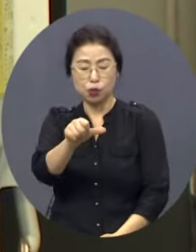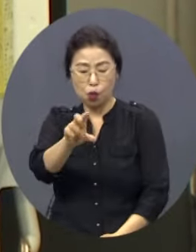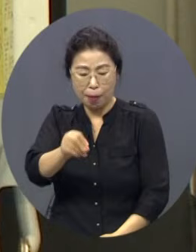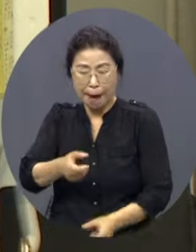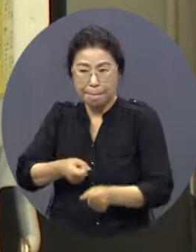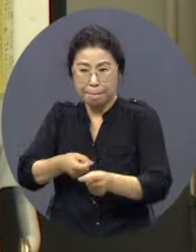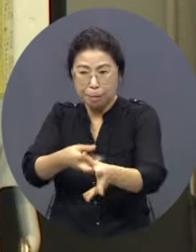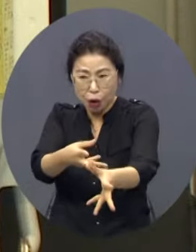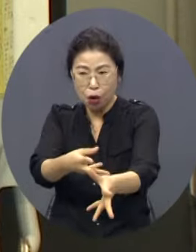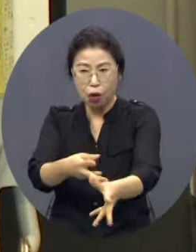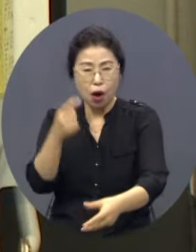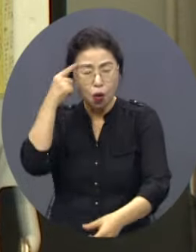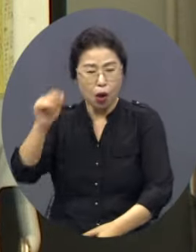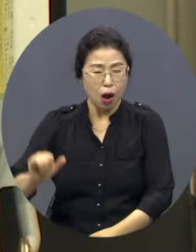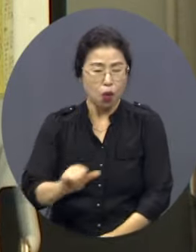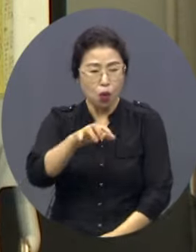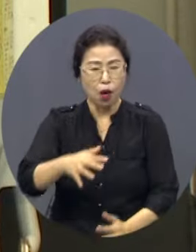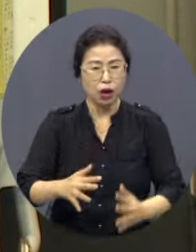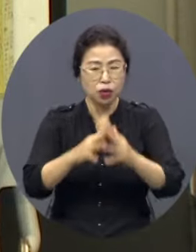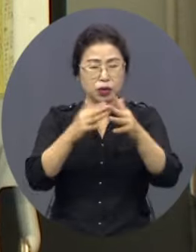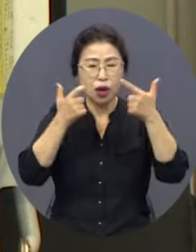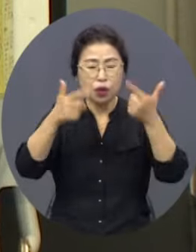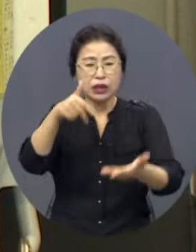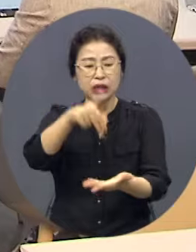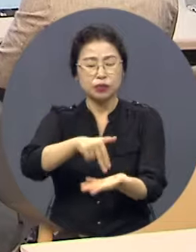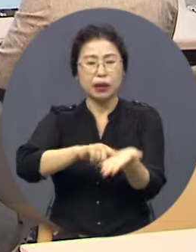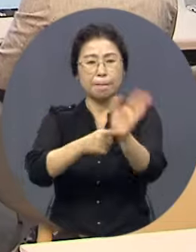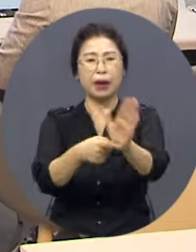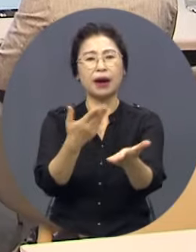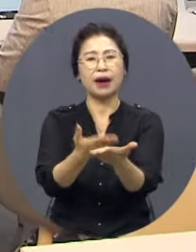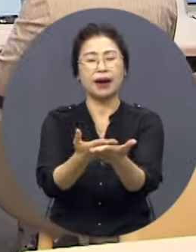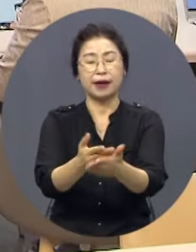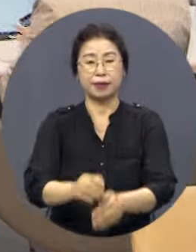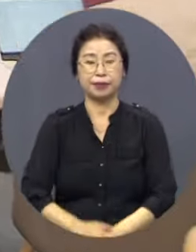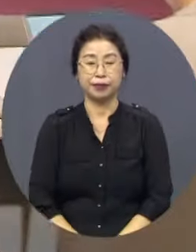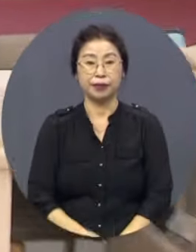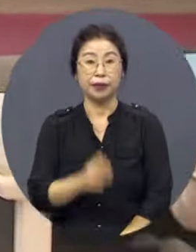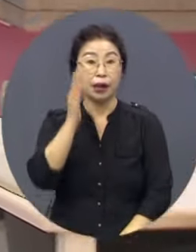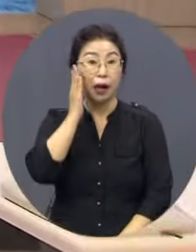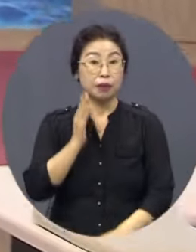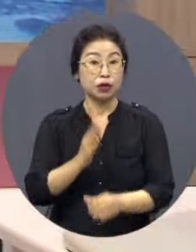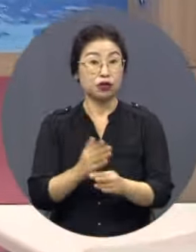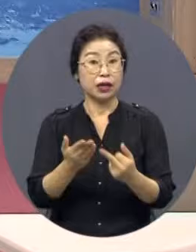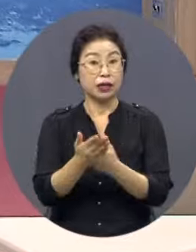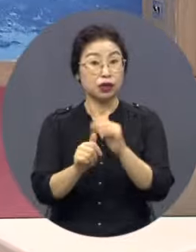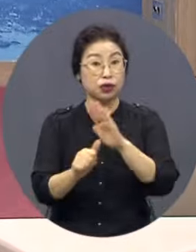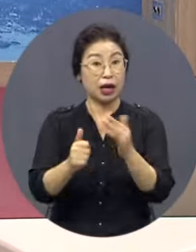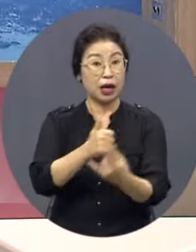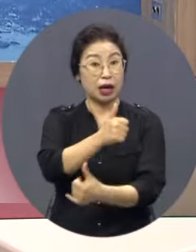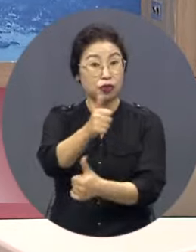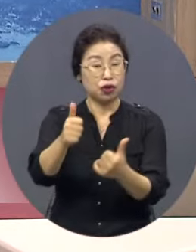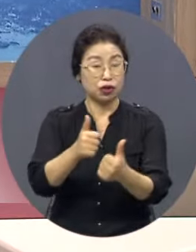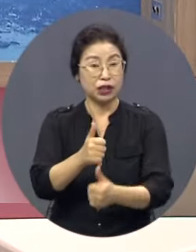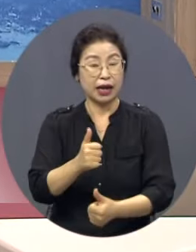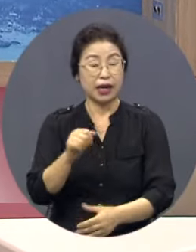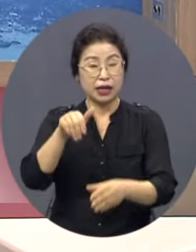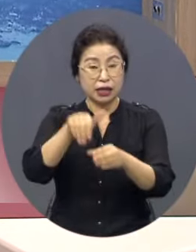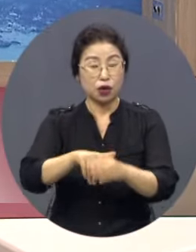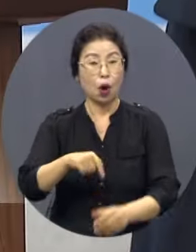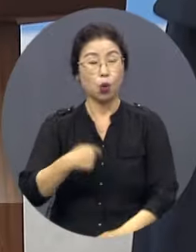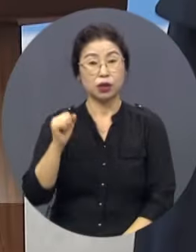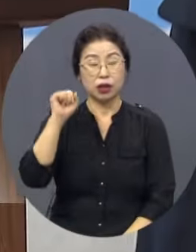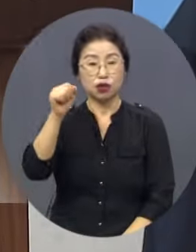왜 밀어야 하는지 분명하게 답변하십시오. 더불어민주당 제주도당 위원장 선거에 단독